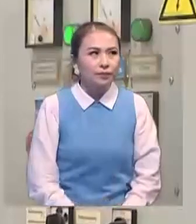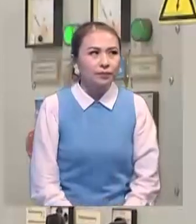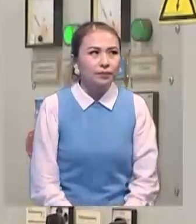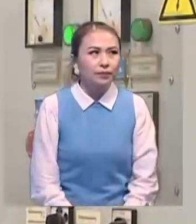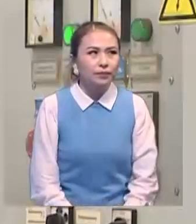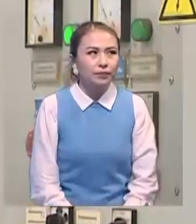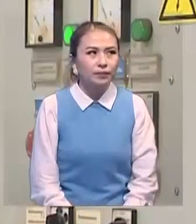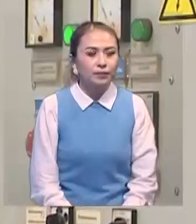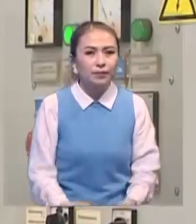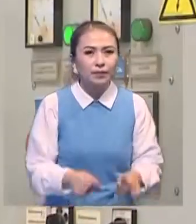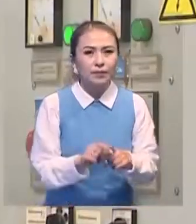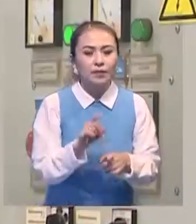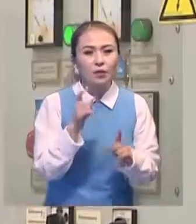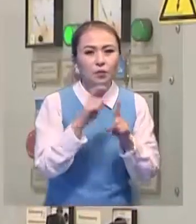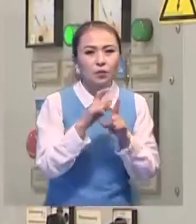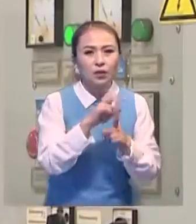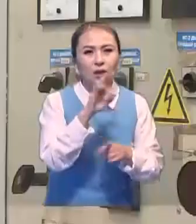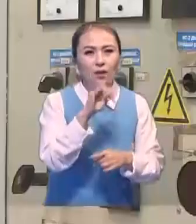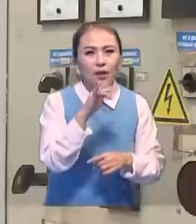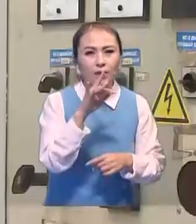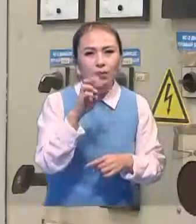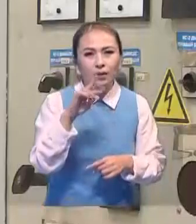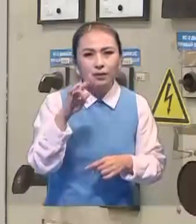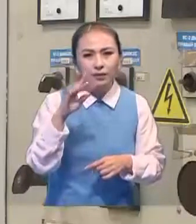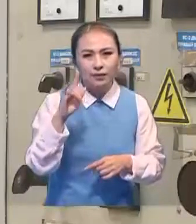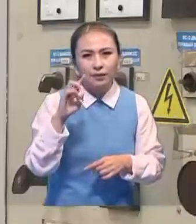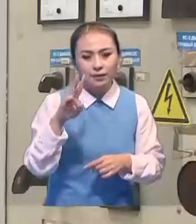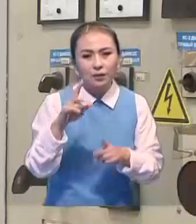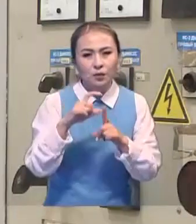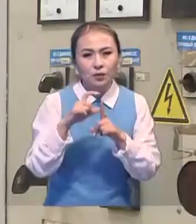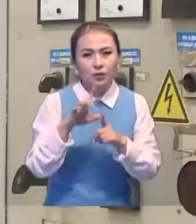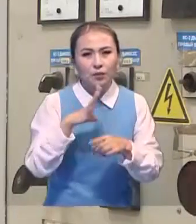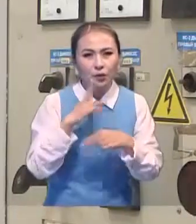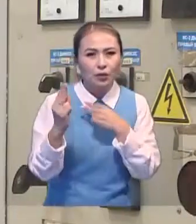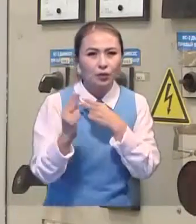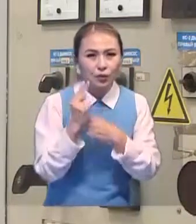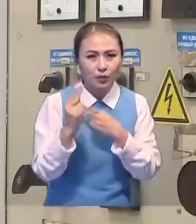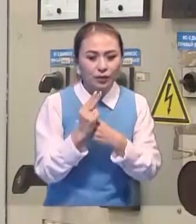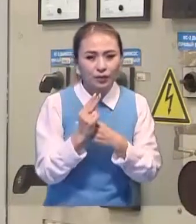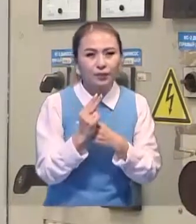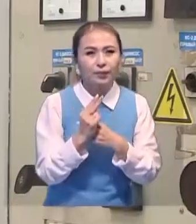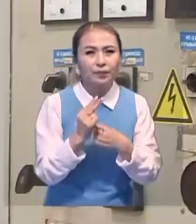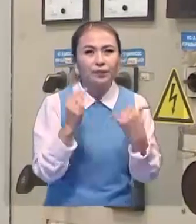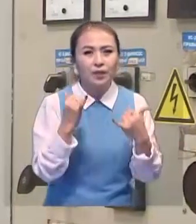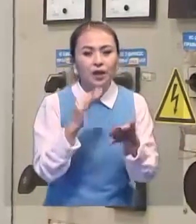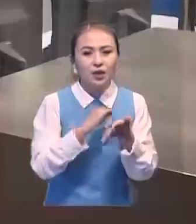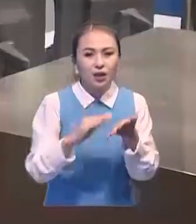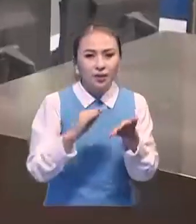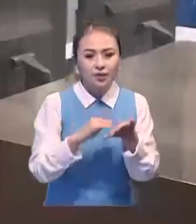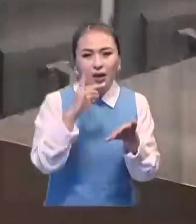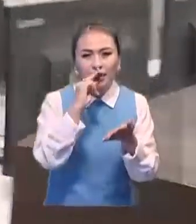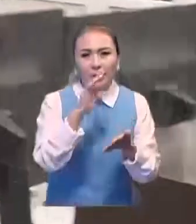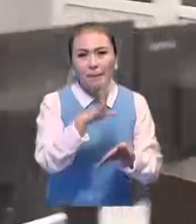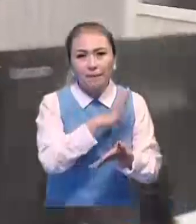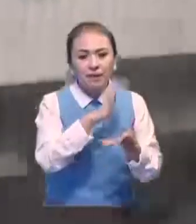ретінде қанағаттандырылмағандықтарыңыздан деген сөзді үйреткіміз. Айталды ма? Айталды. Кейбірілер жазып айтты.